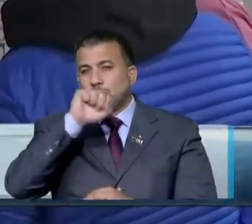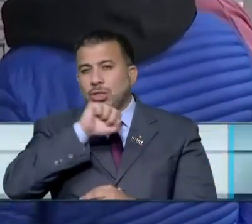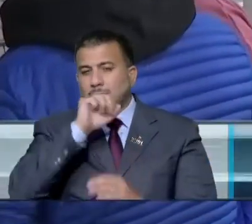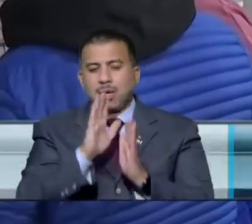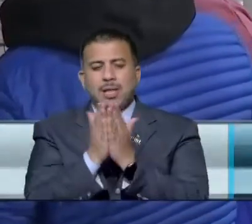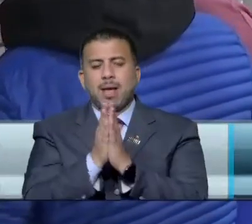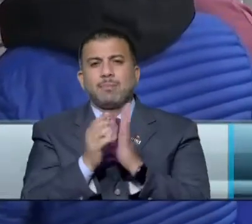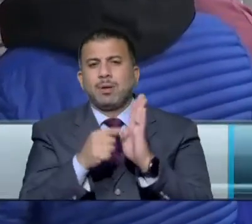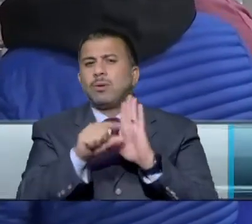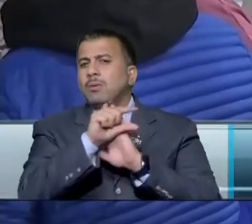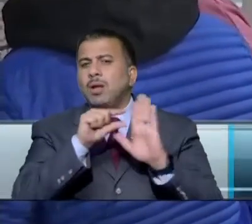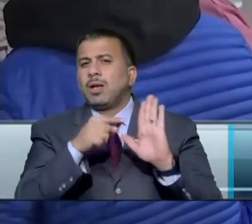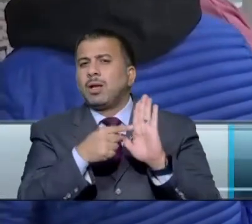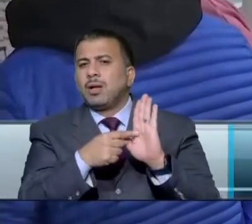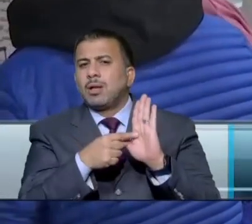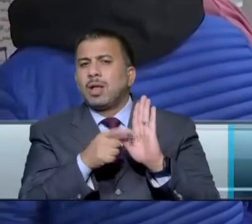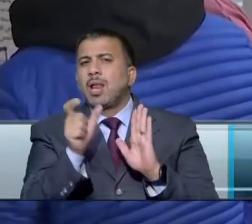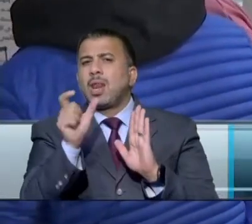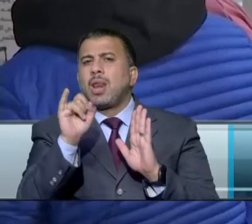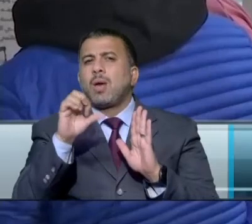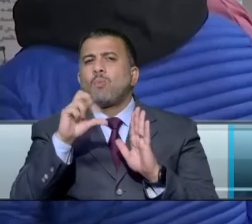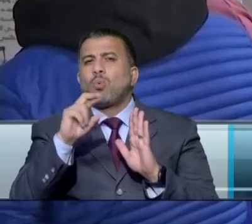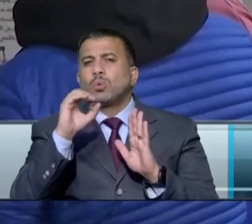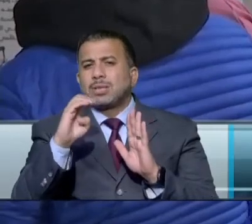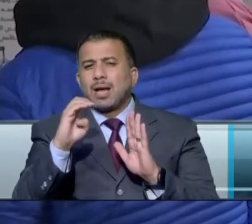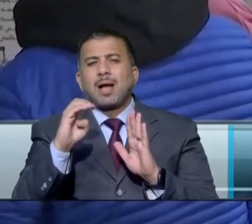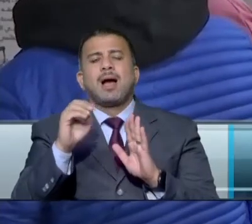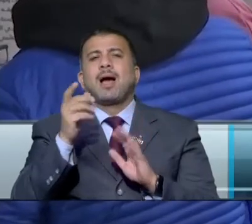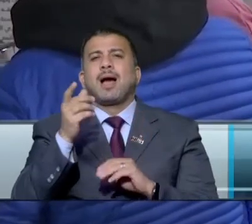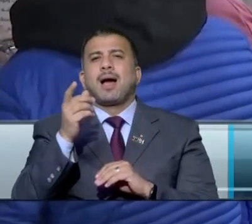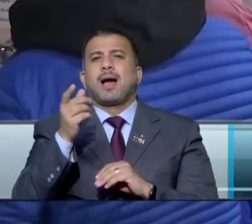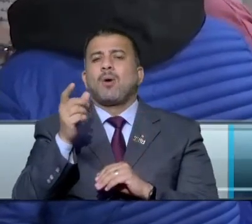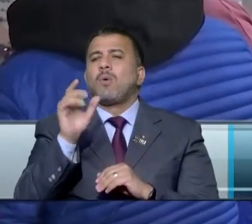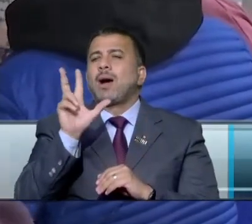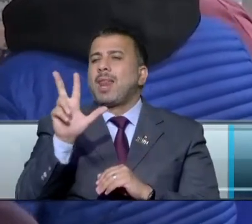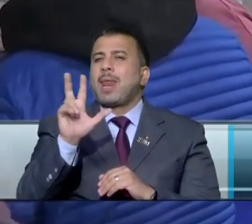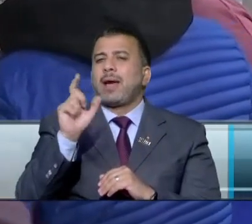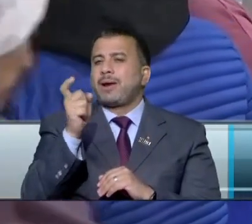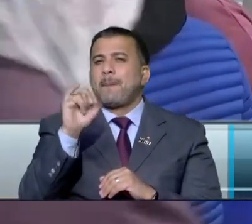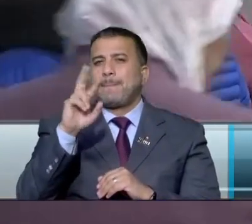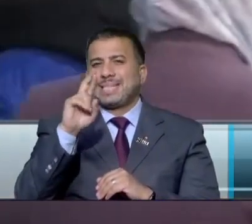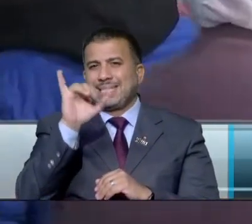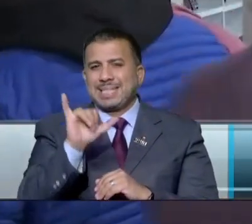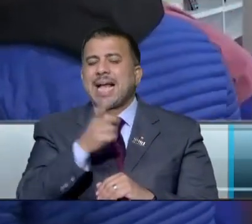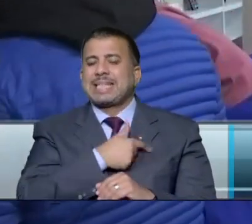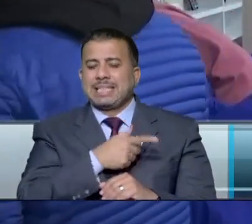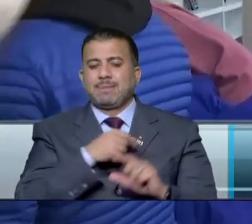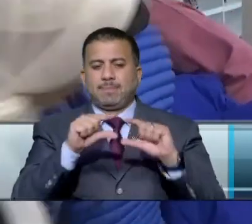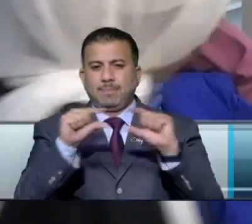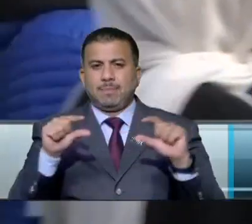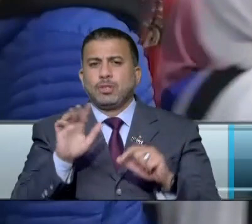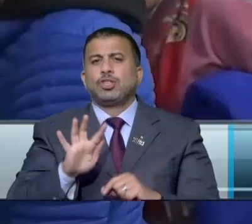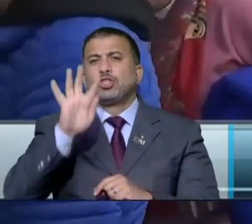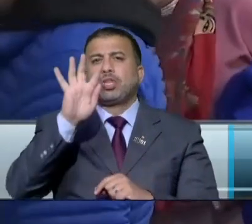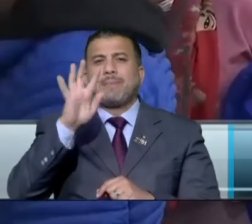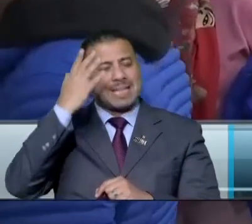كتاب بعنوان أو موسوم بالنموذج الثقافي للموت والخلود الرمزي. الكتاب يتضمن تحليل مضمون لنصوص العديد في شمال صعيد